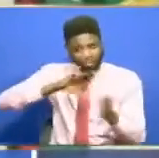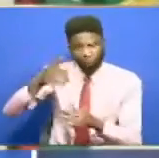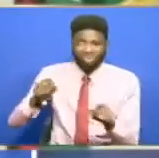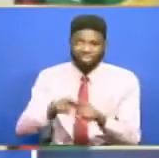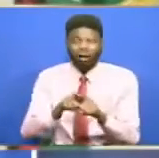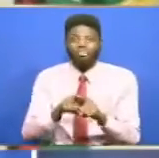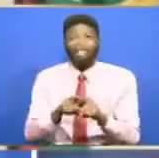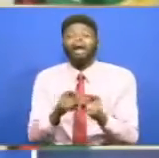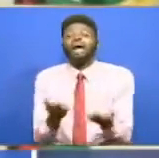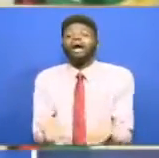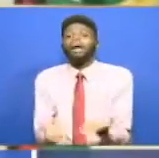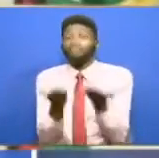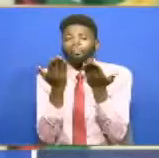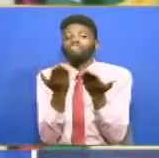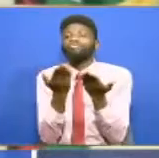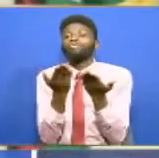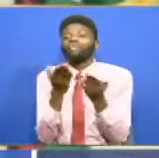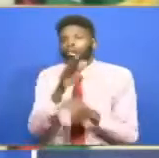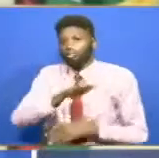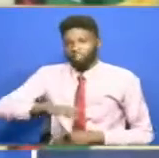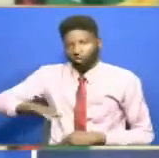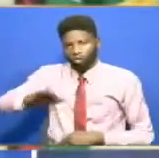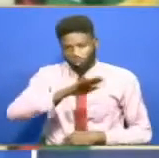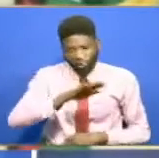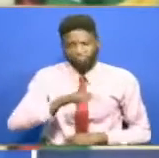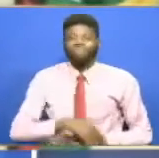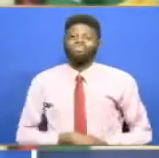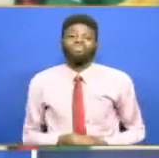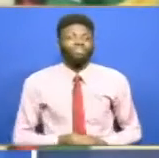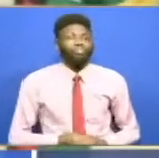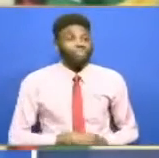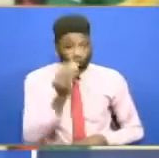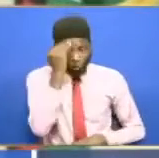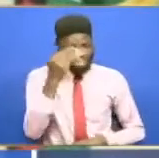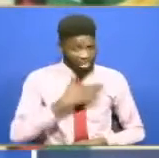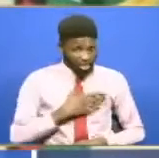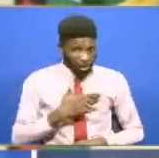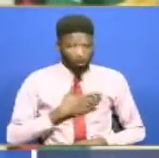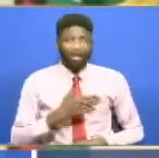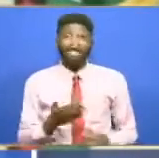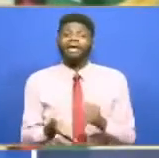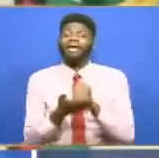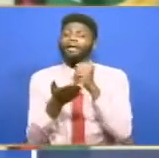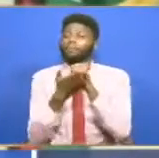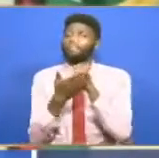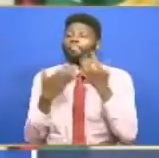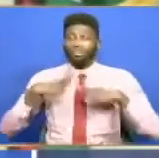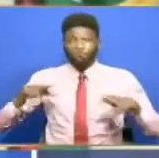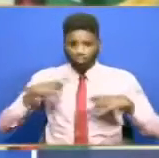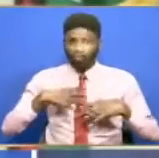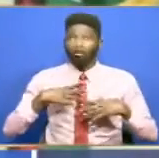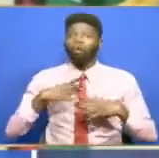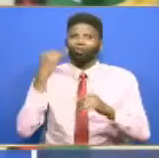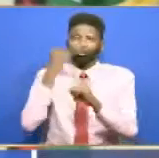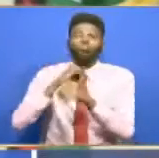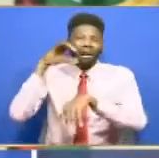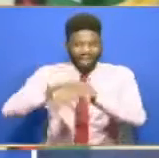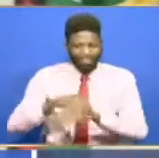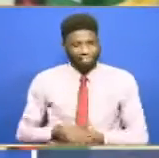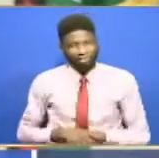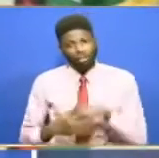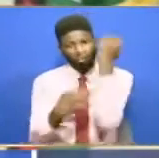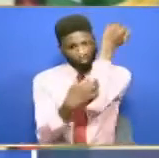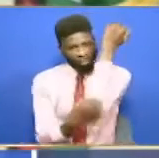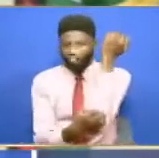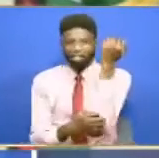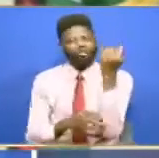Our education will produce young and dynamic citizens who will find jobs waiting for them. We will roll back poverty and restore dignity to